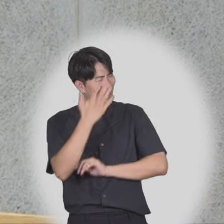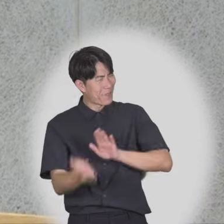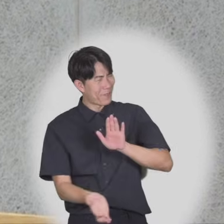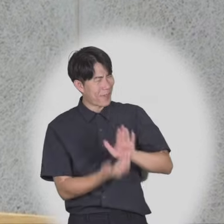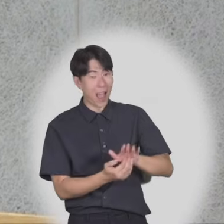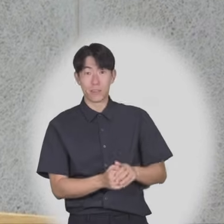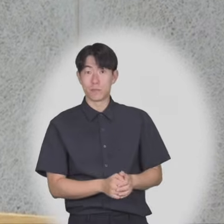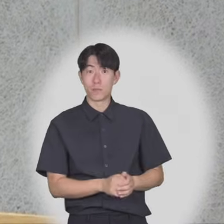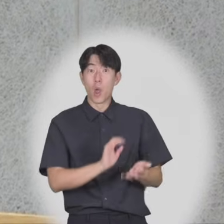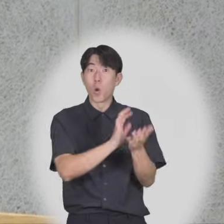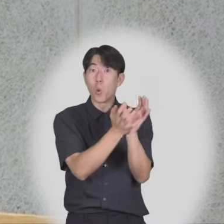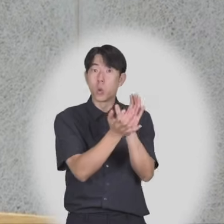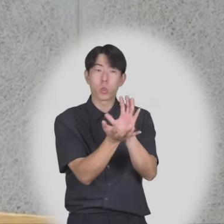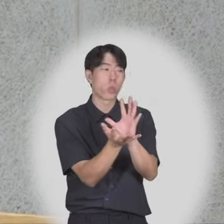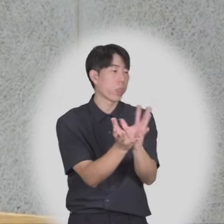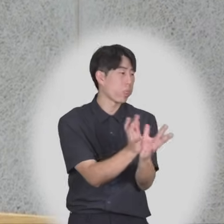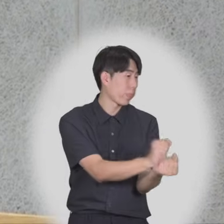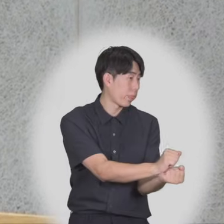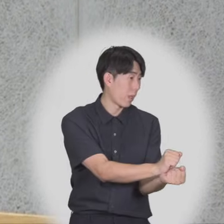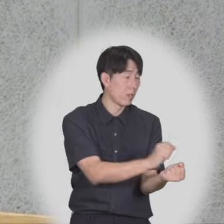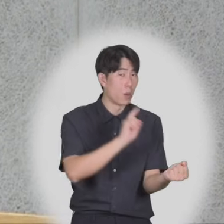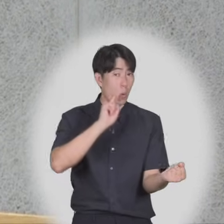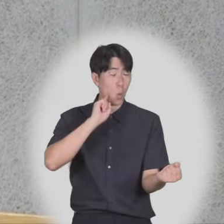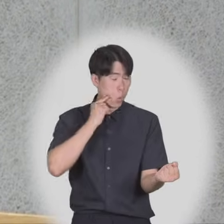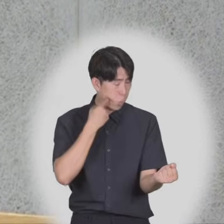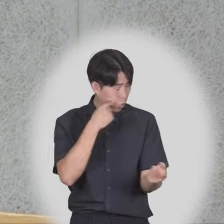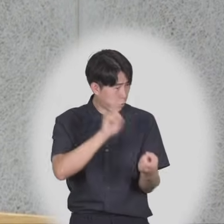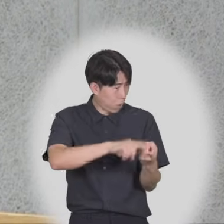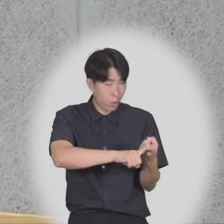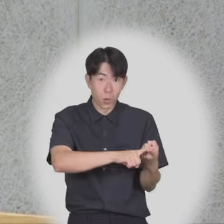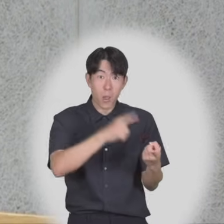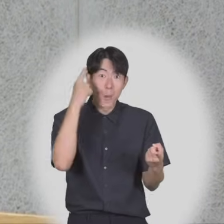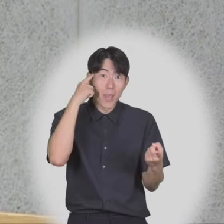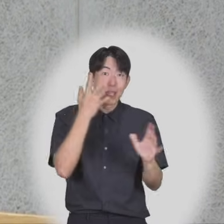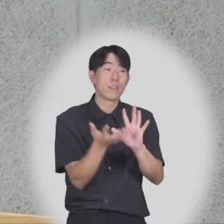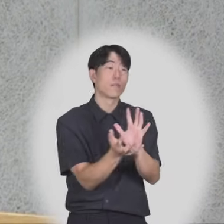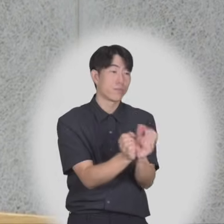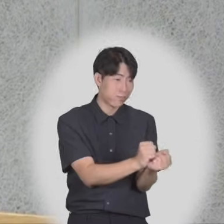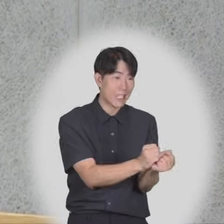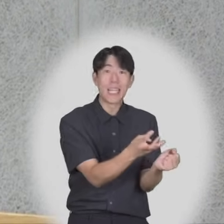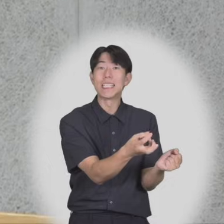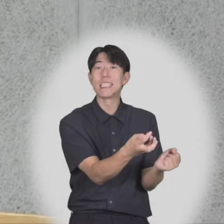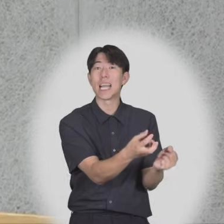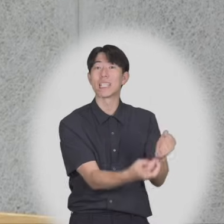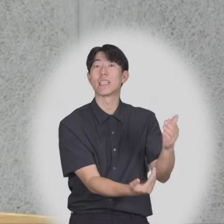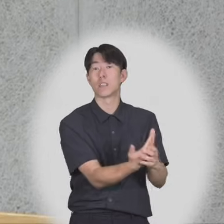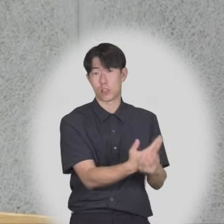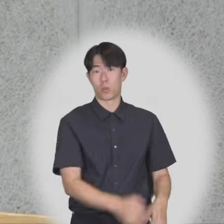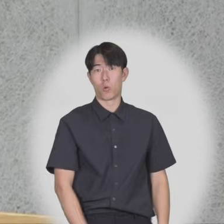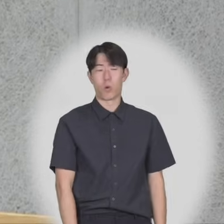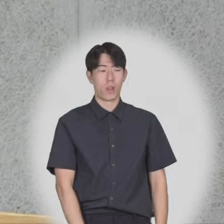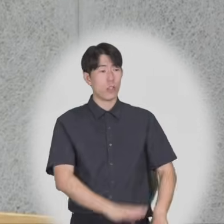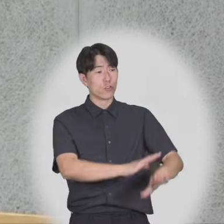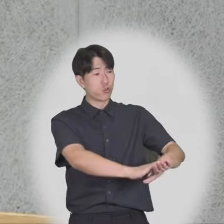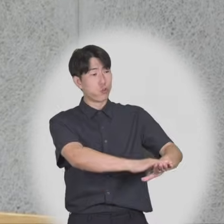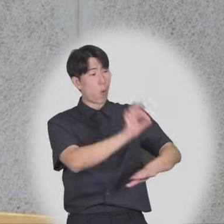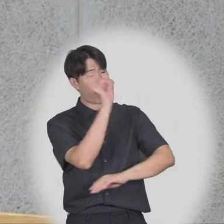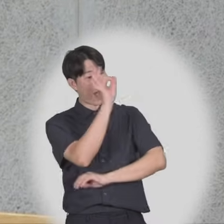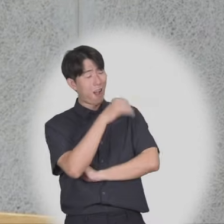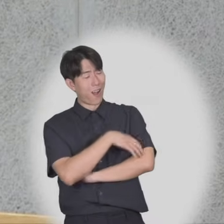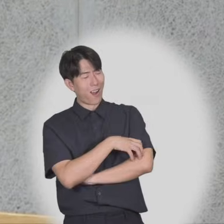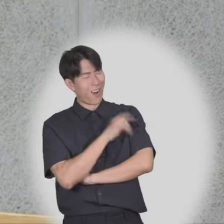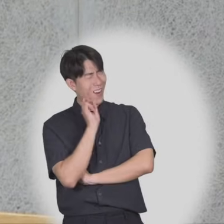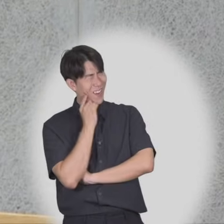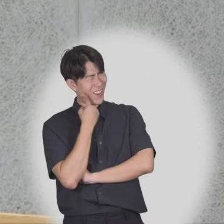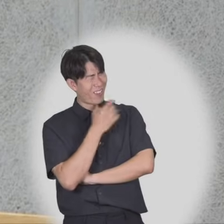왜? 씨앗을 맺히니까. 그냥 두고 보면 너무너무 아름답습니다. 그런데 욕심이라는